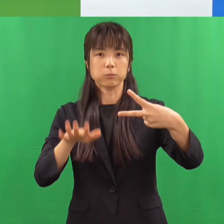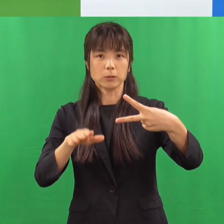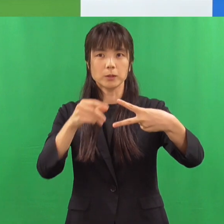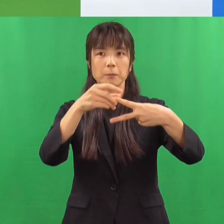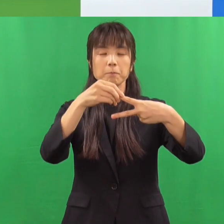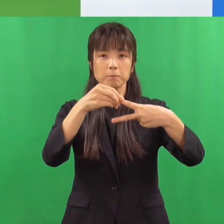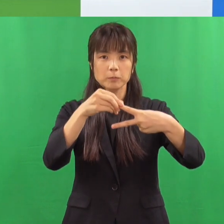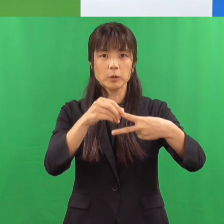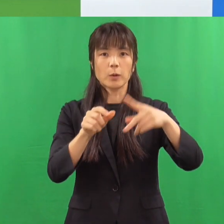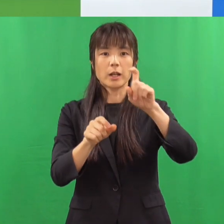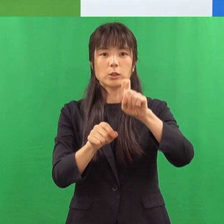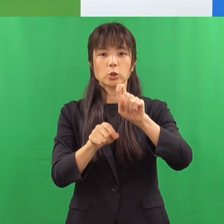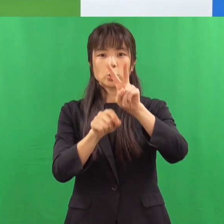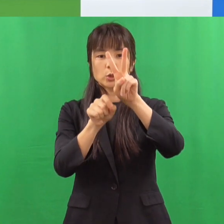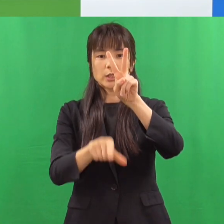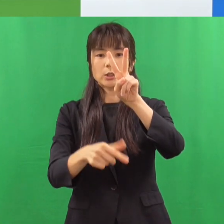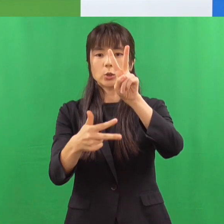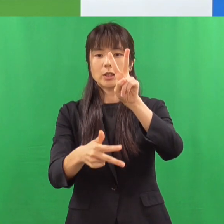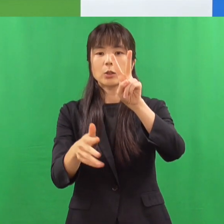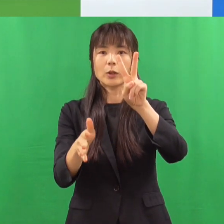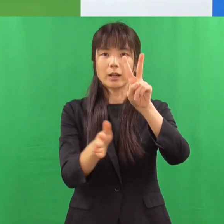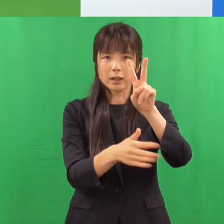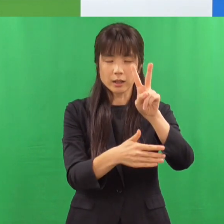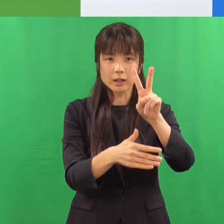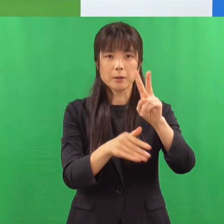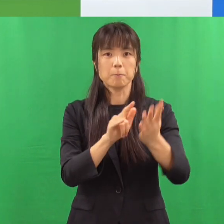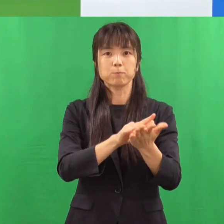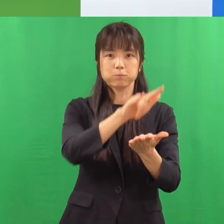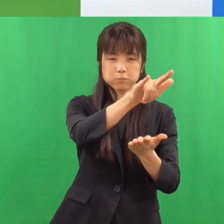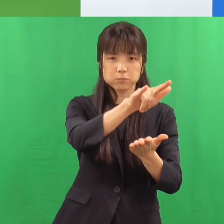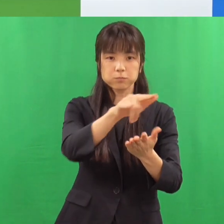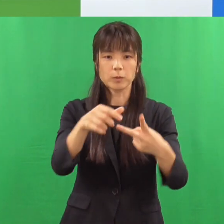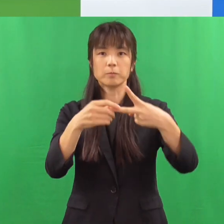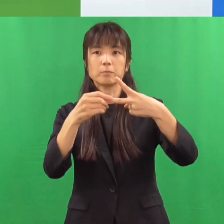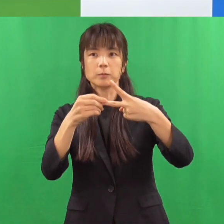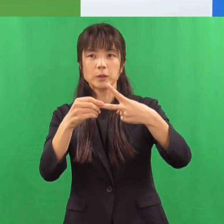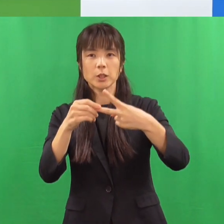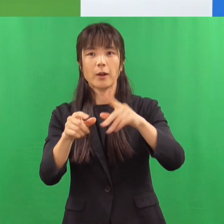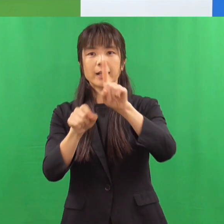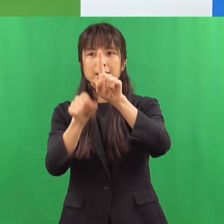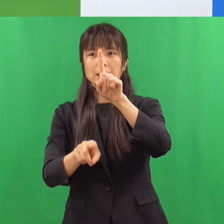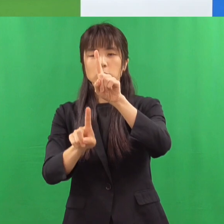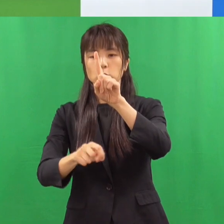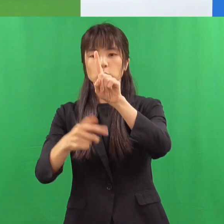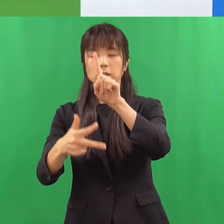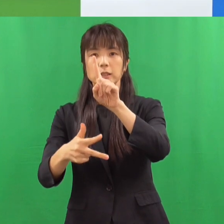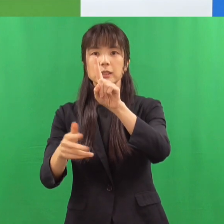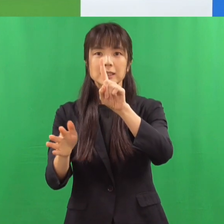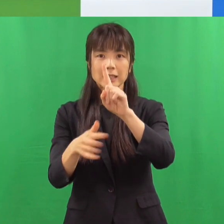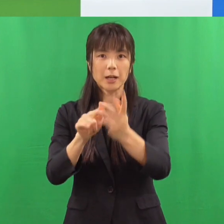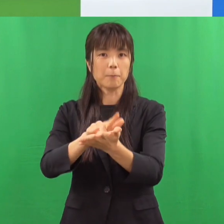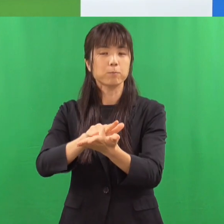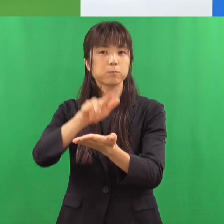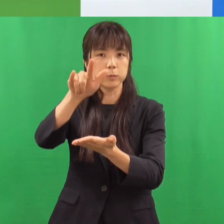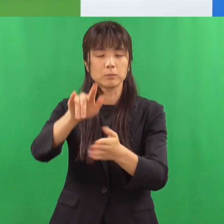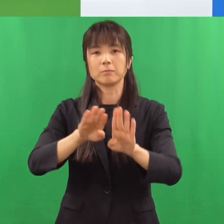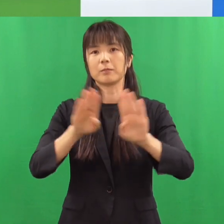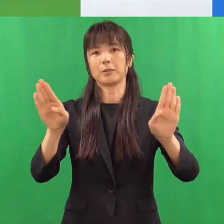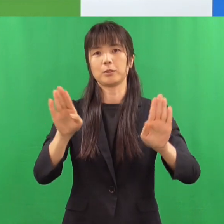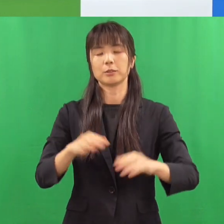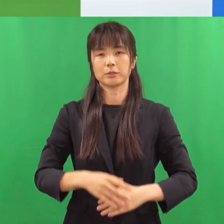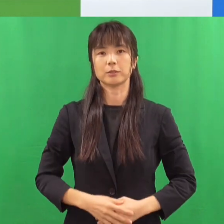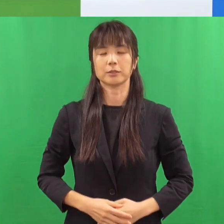レーターベイ航空が、来年の1月17日から香港エクスプレスが仙台香港線の定期便を開設いた